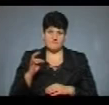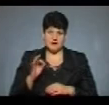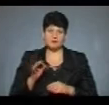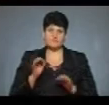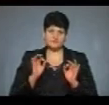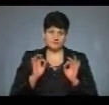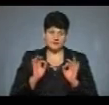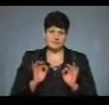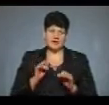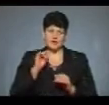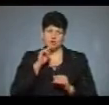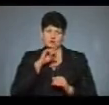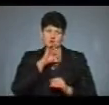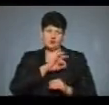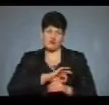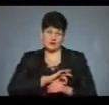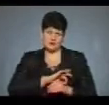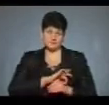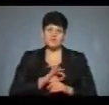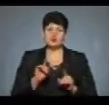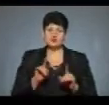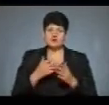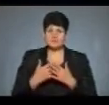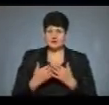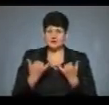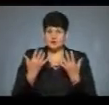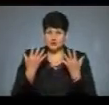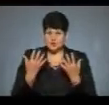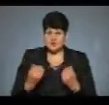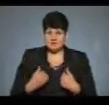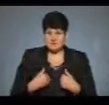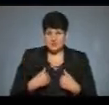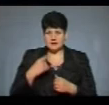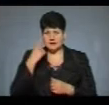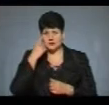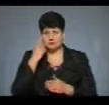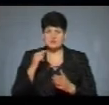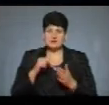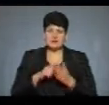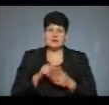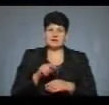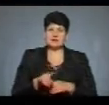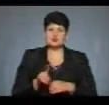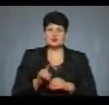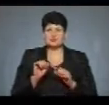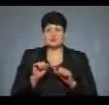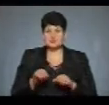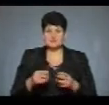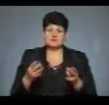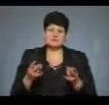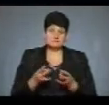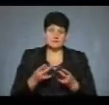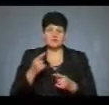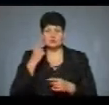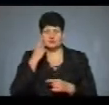направду, економічно вигідно. Щодо, наприклад, сьогоднішнього дня, то мені от на думку спадає те, що, можливо, варто задуматись